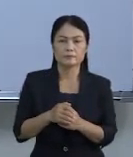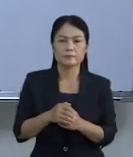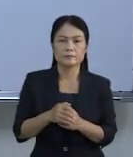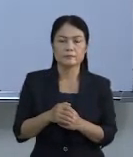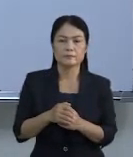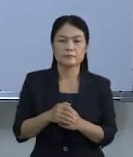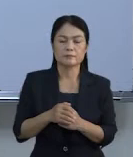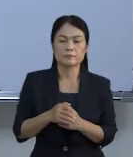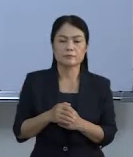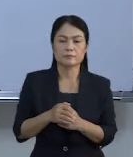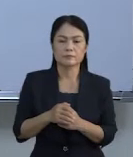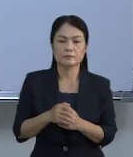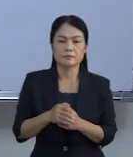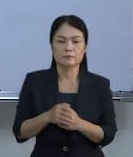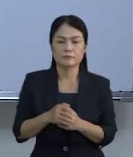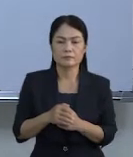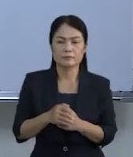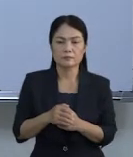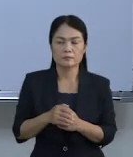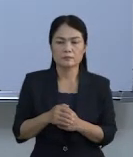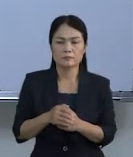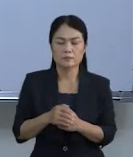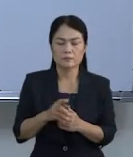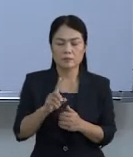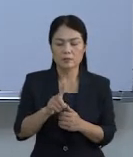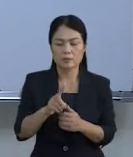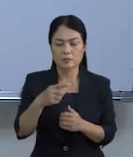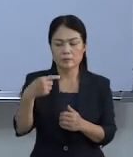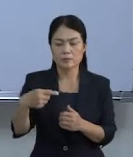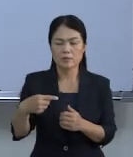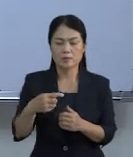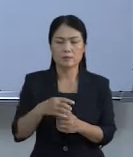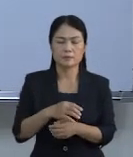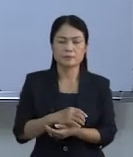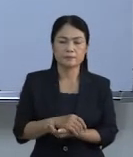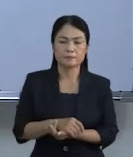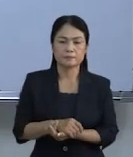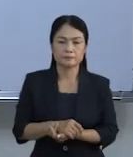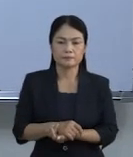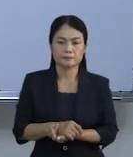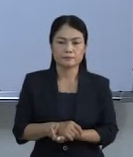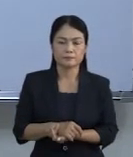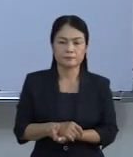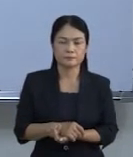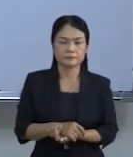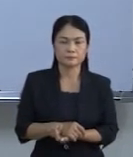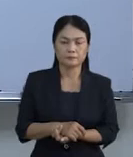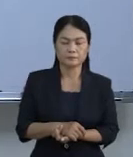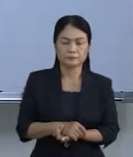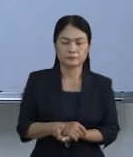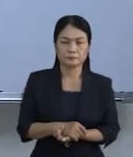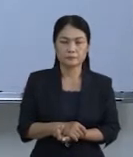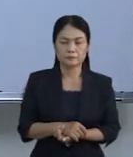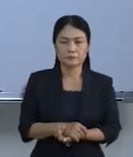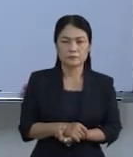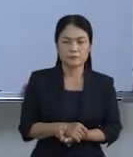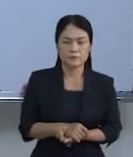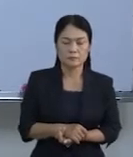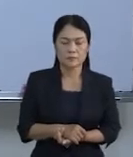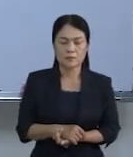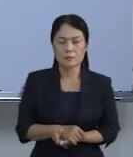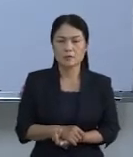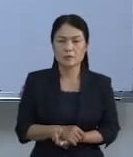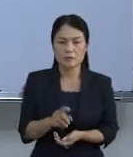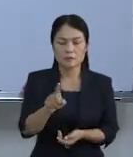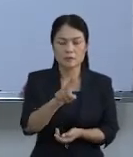và há sập pí lứa muối bọn và bị lượng bọn mấy bạn là cụ hiện là xe